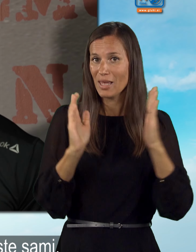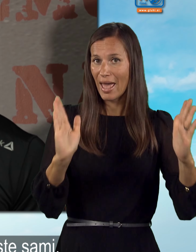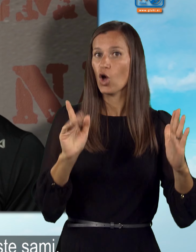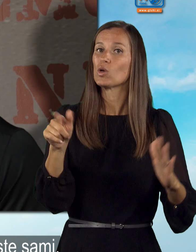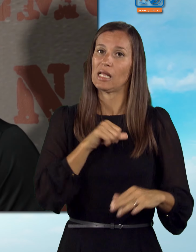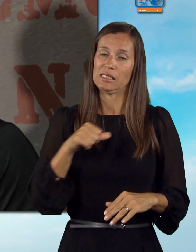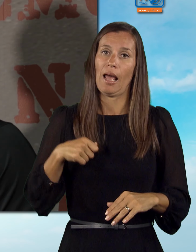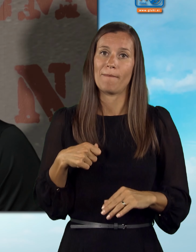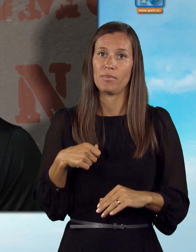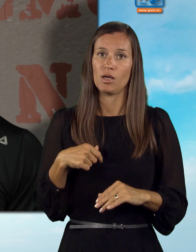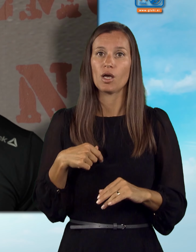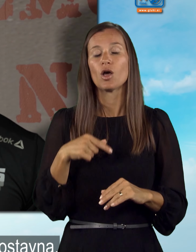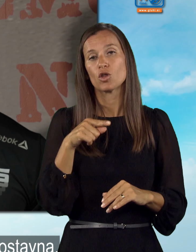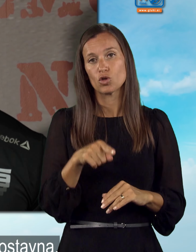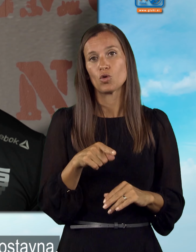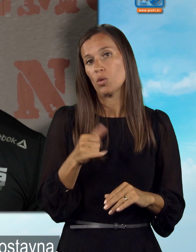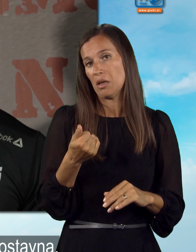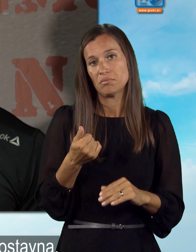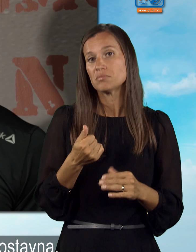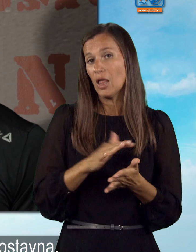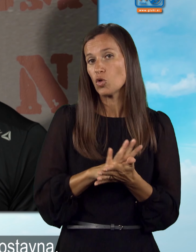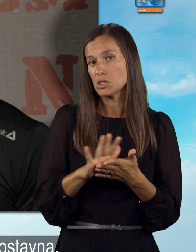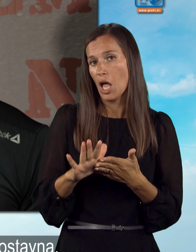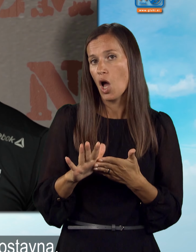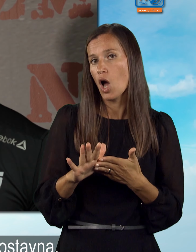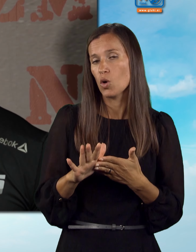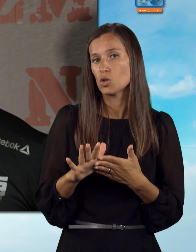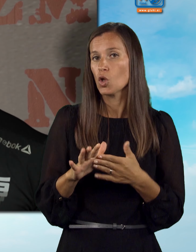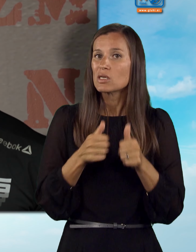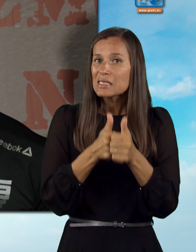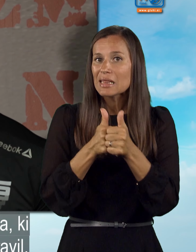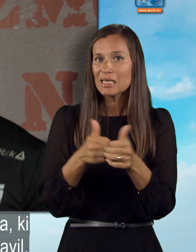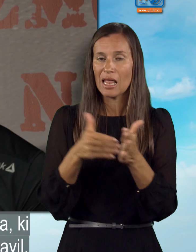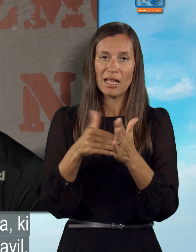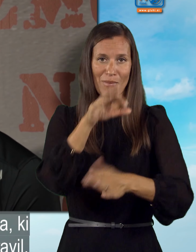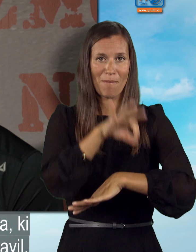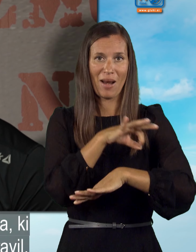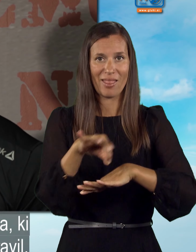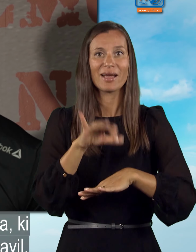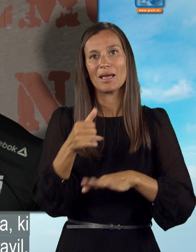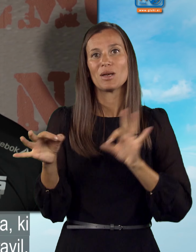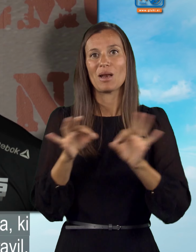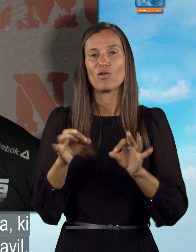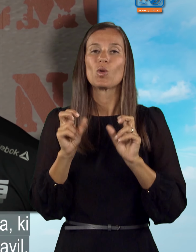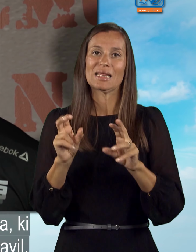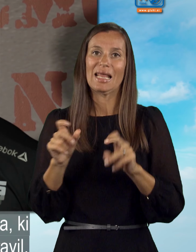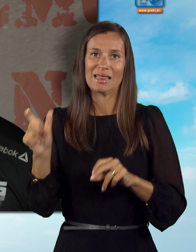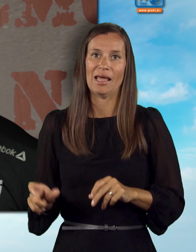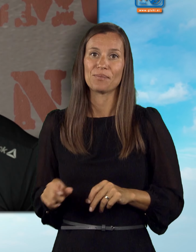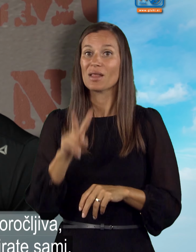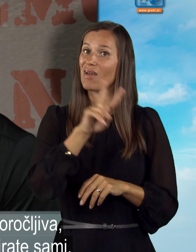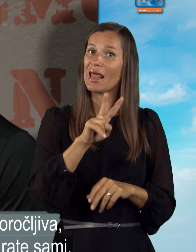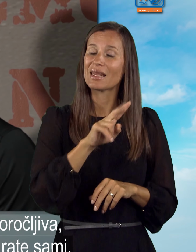obdobje, ko ste sami. Od tukaj je stvar dokaj enostavna, Držati se morate plana, ki vam ga je trener